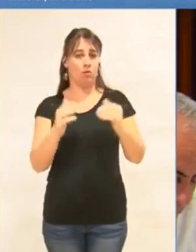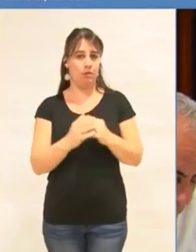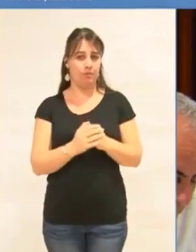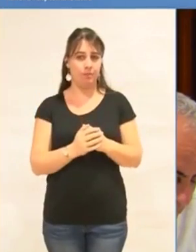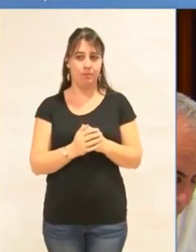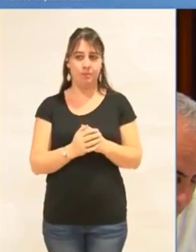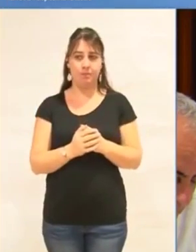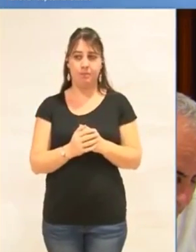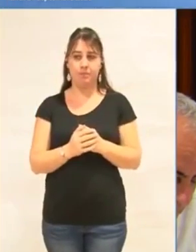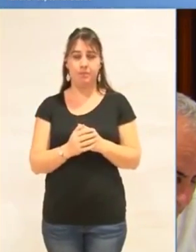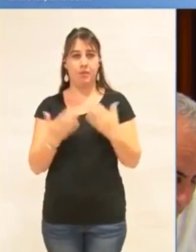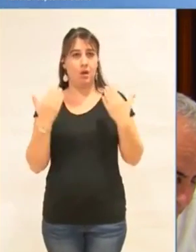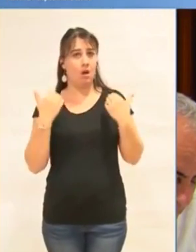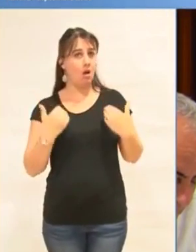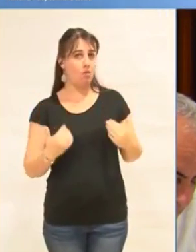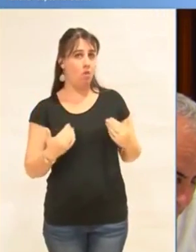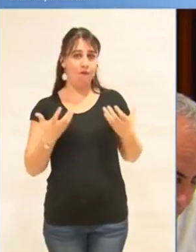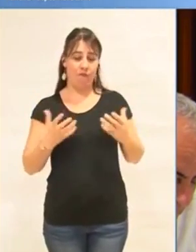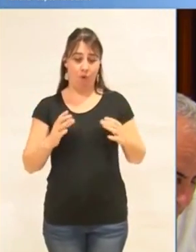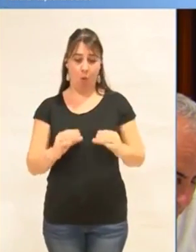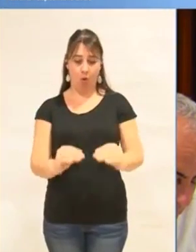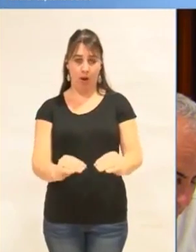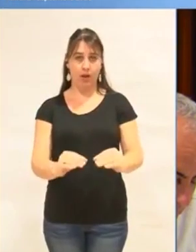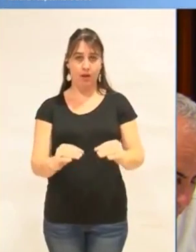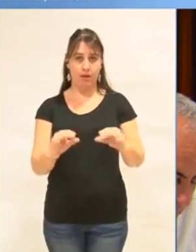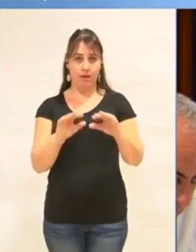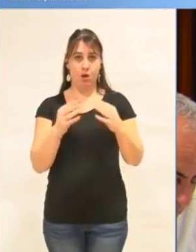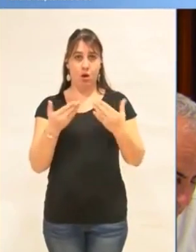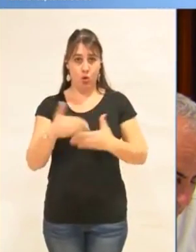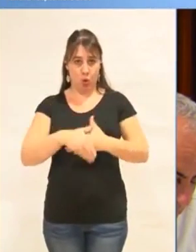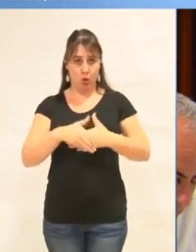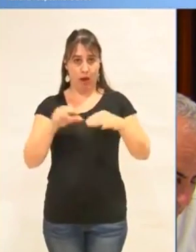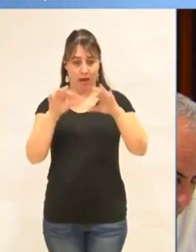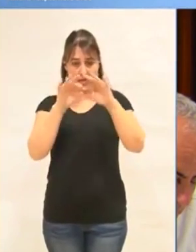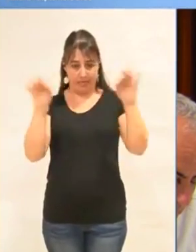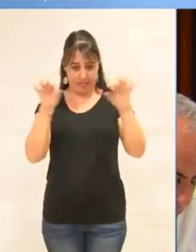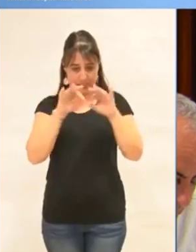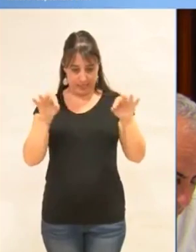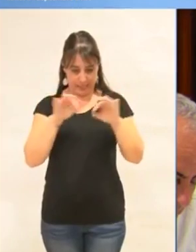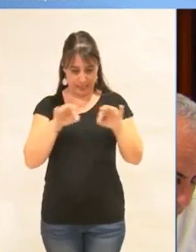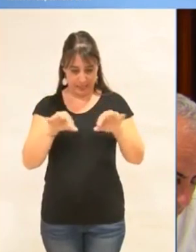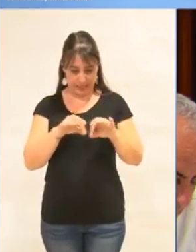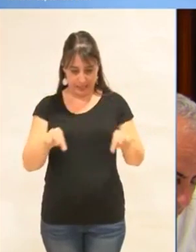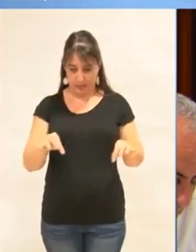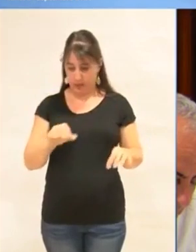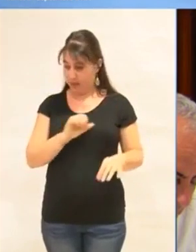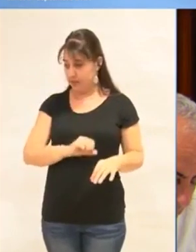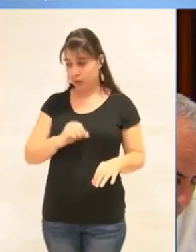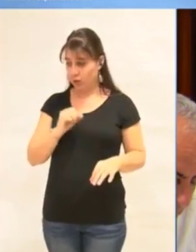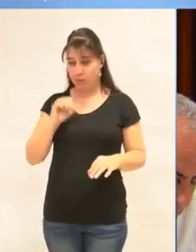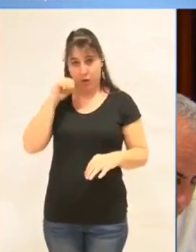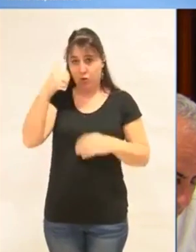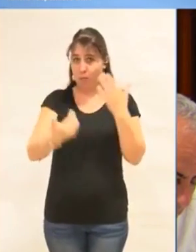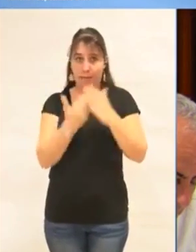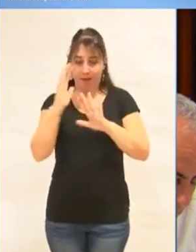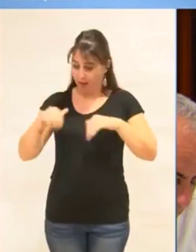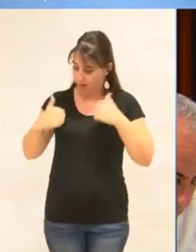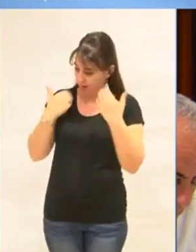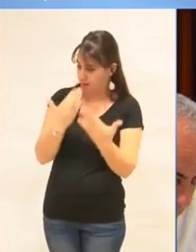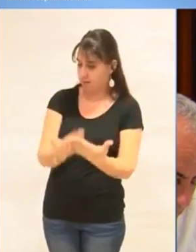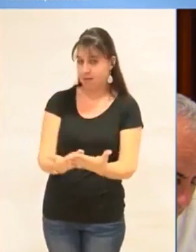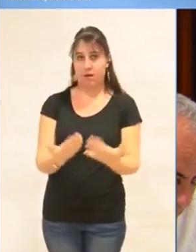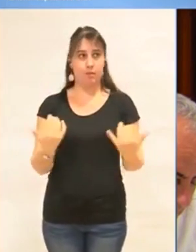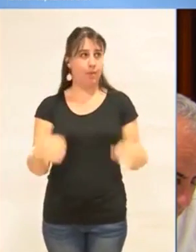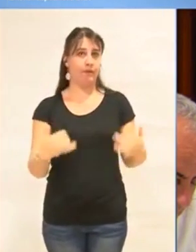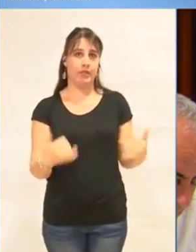très pragmatique. Si on le fait ligne à ligne ce soir, Madame Martin, on est encore là demain matin. On ne s'en sortira pas. On va donner une